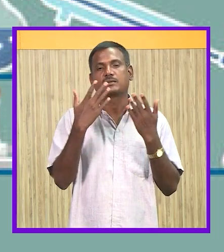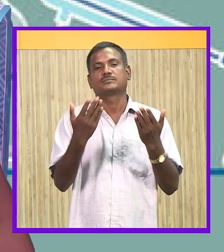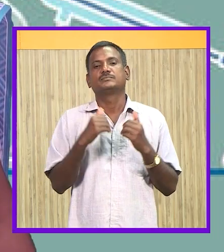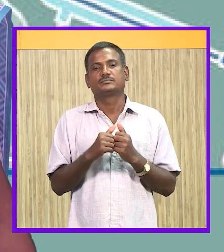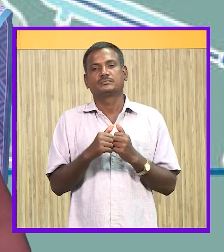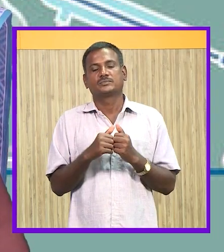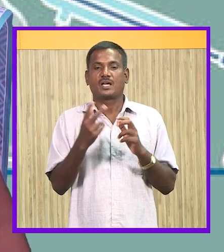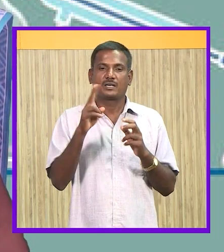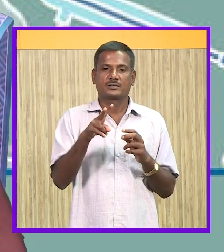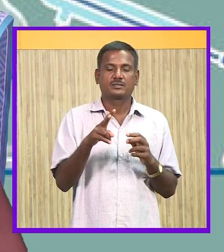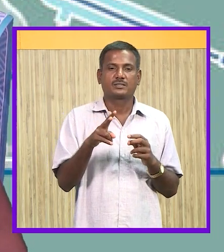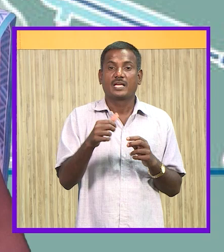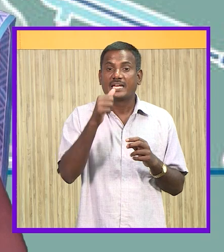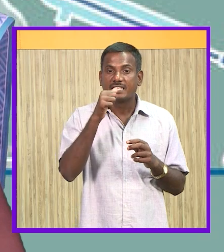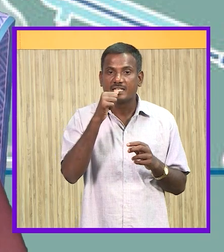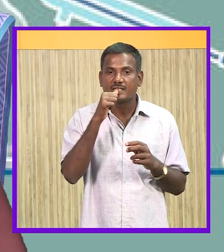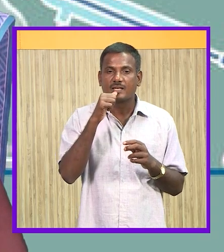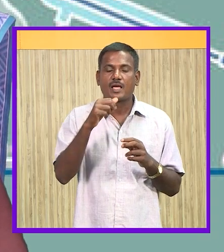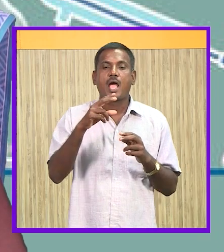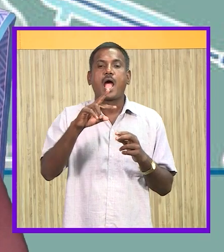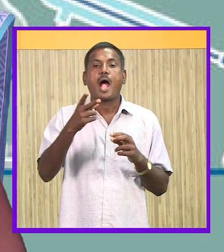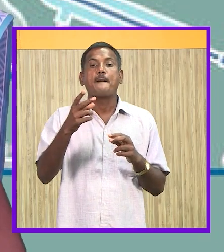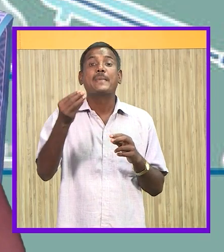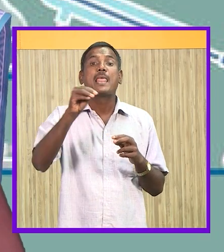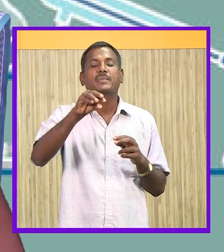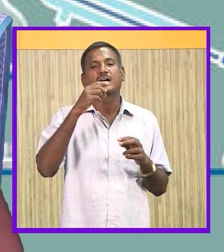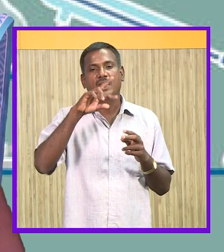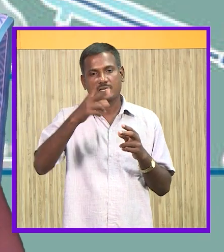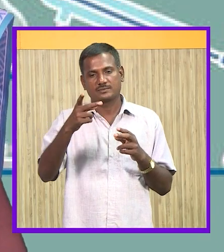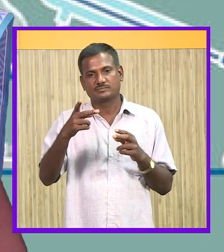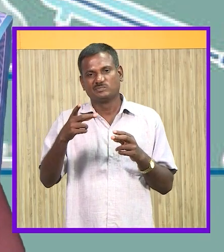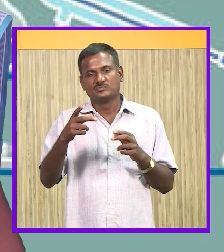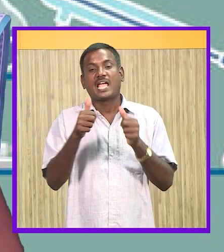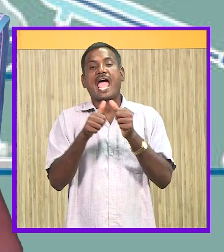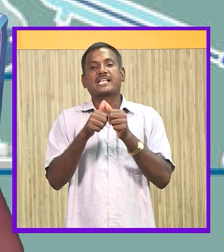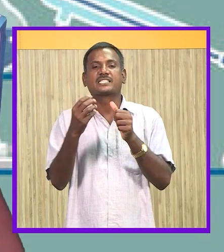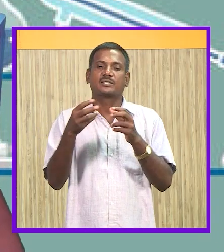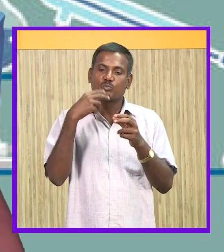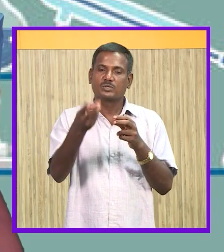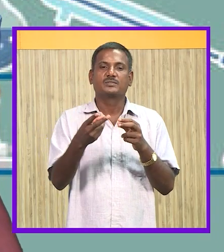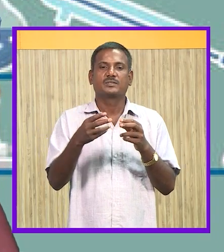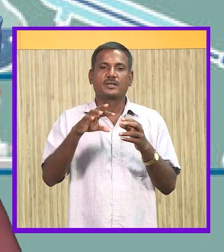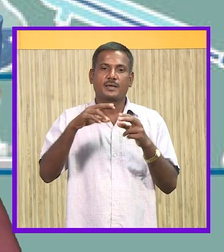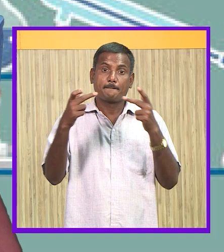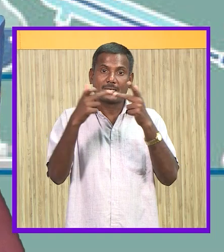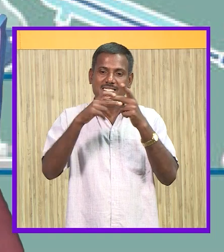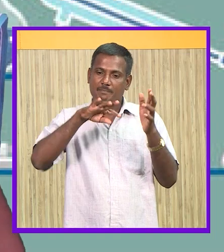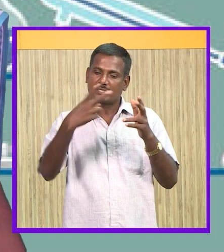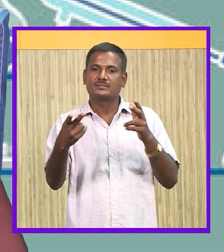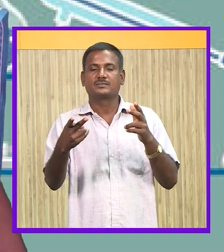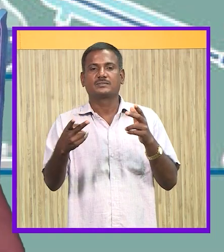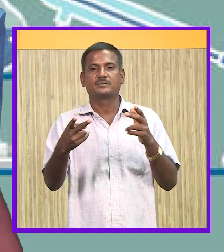ஆகும். அடுத்து நீரை அமிலம் கலந்து, அதாவது அமிலத்தின் முன்னிலையில் மின்னார்